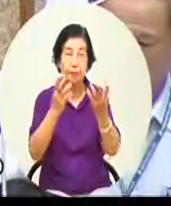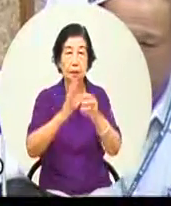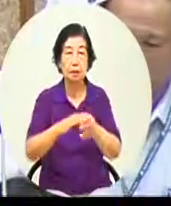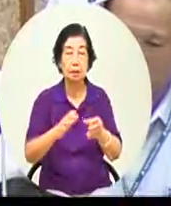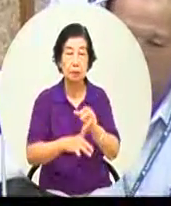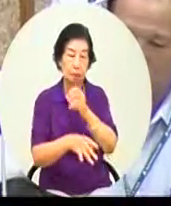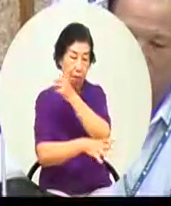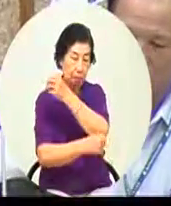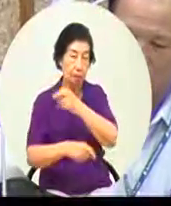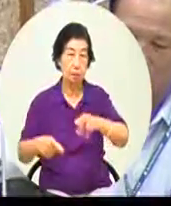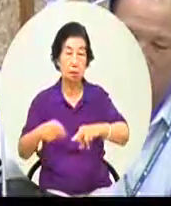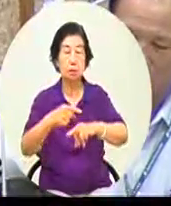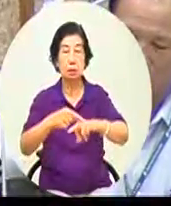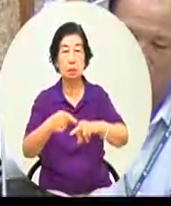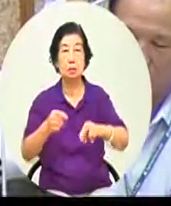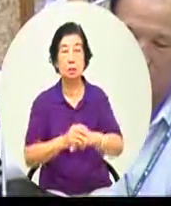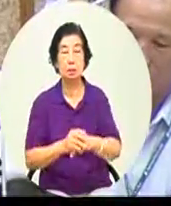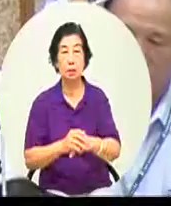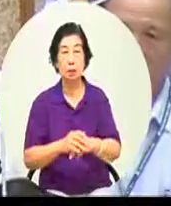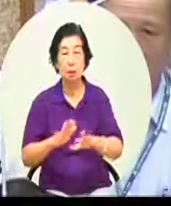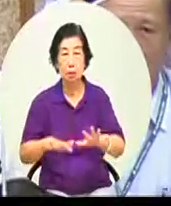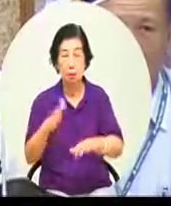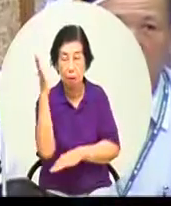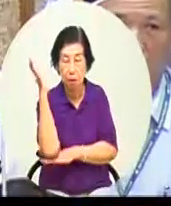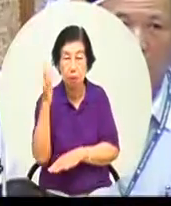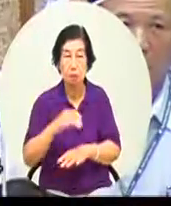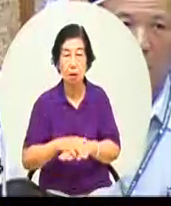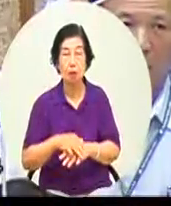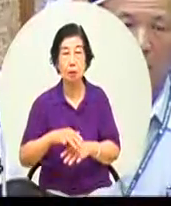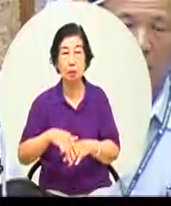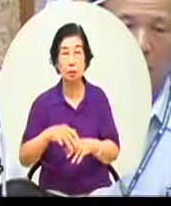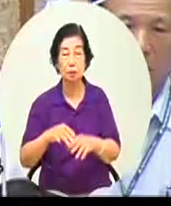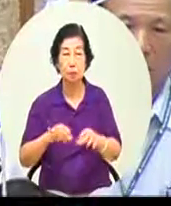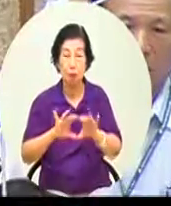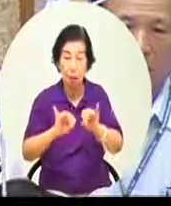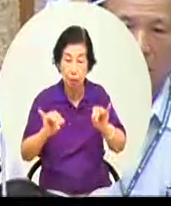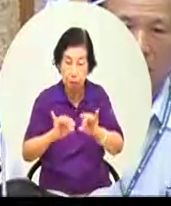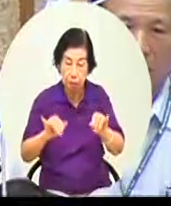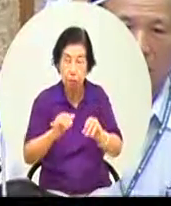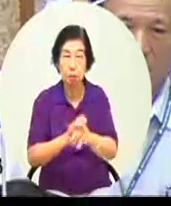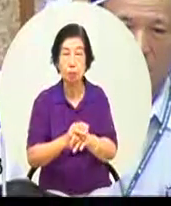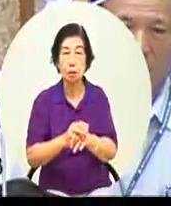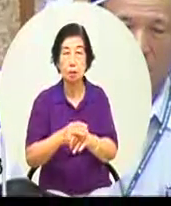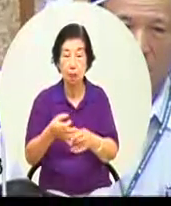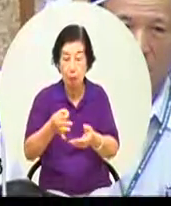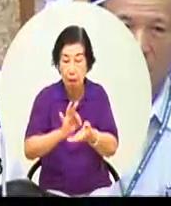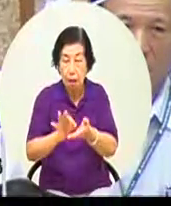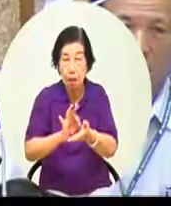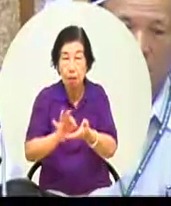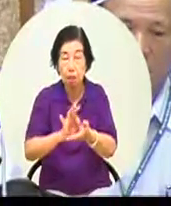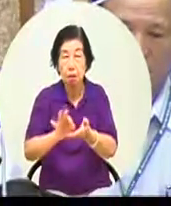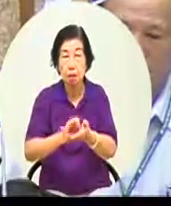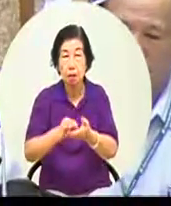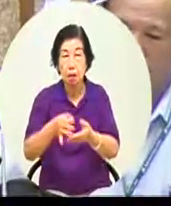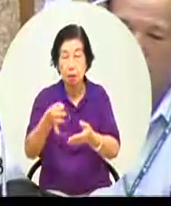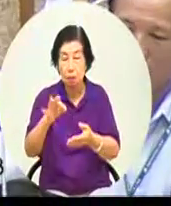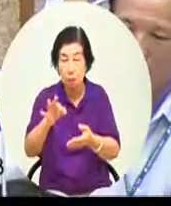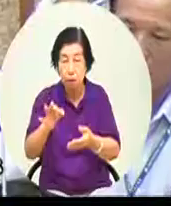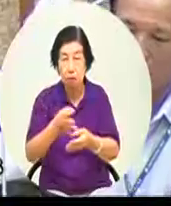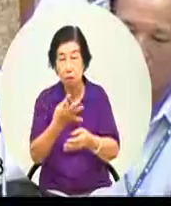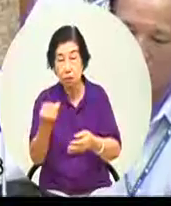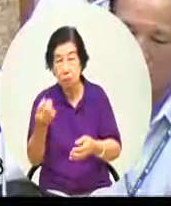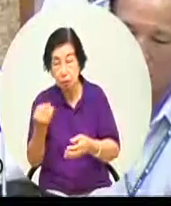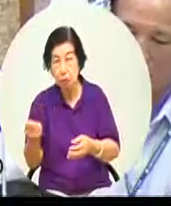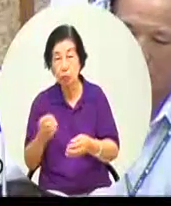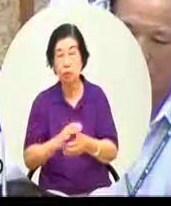说，我们由市政府用土地作价，那土地作价之后就作价给我们土开基金，那我们土开基金再